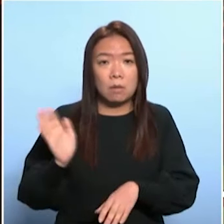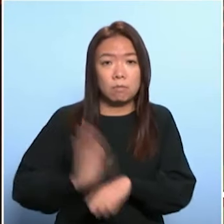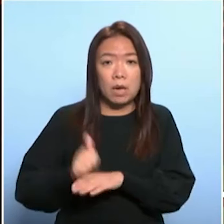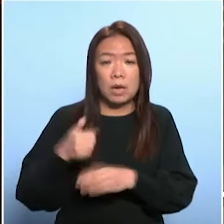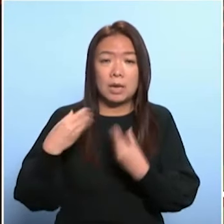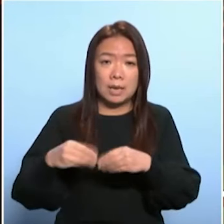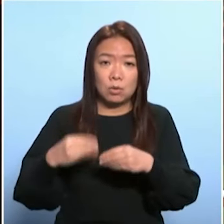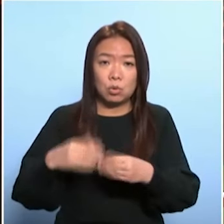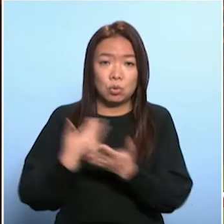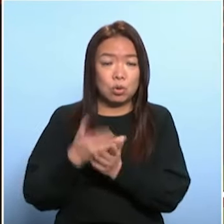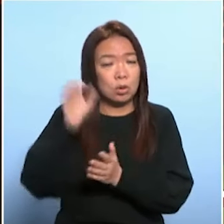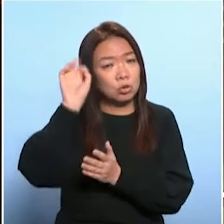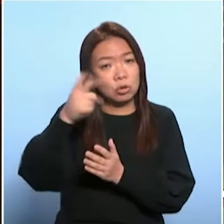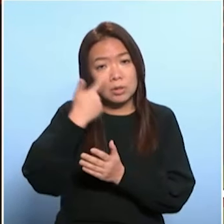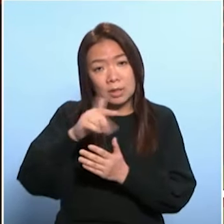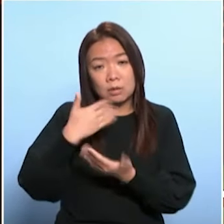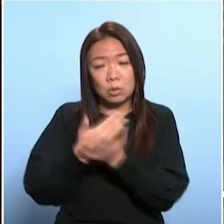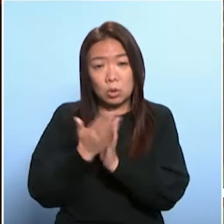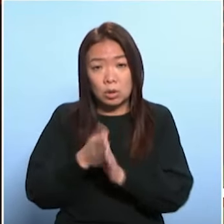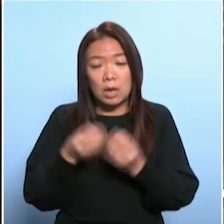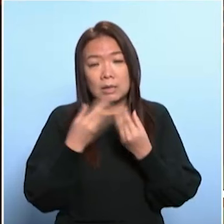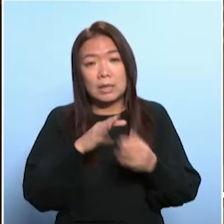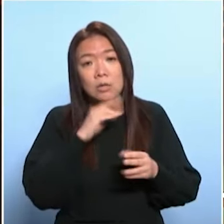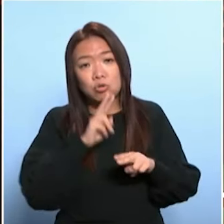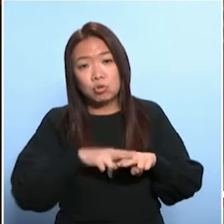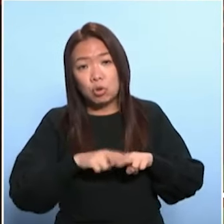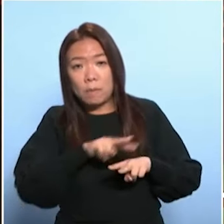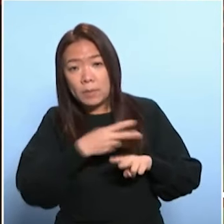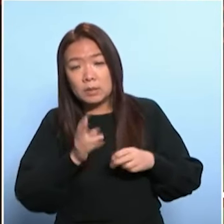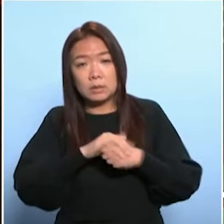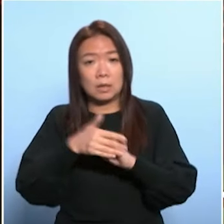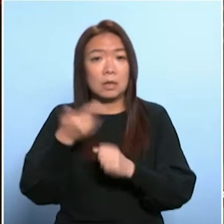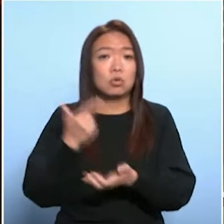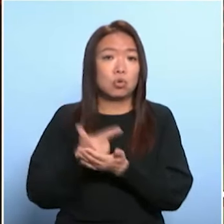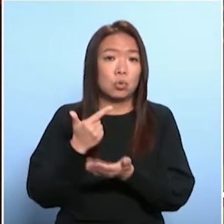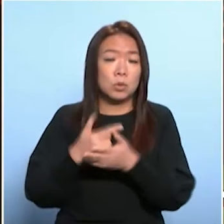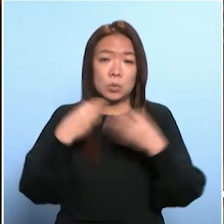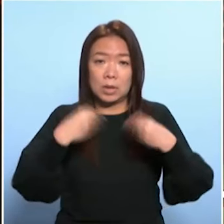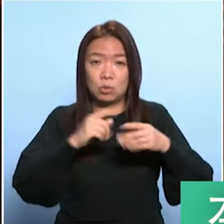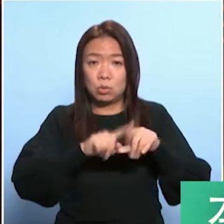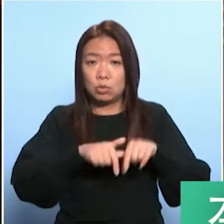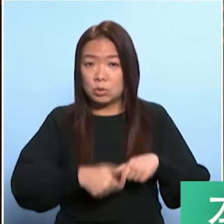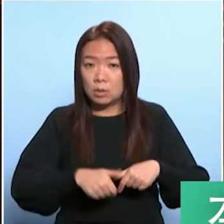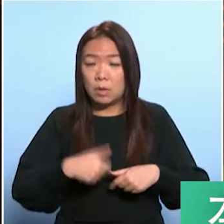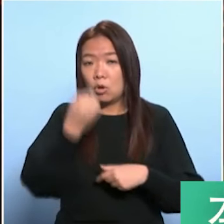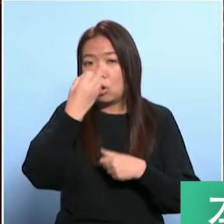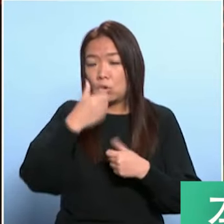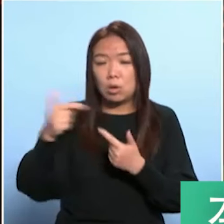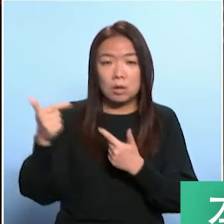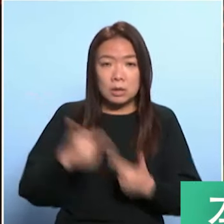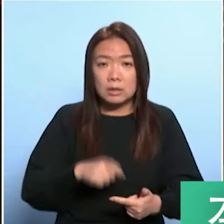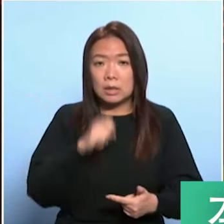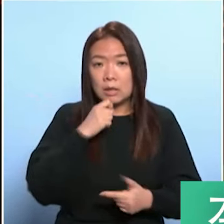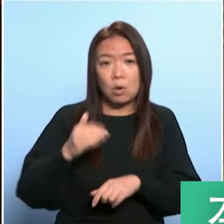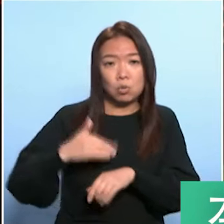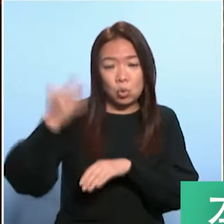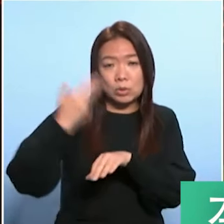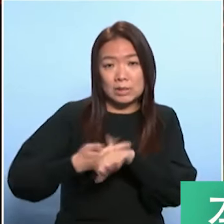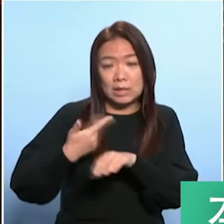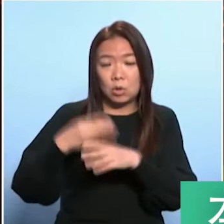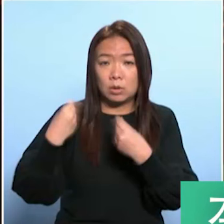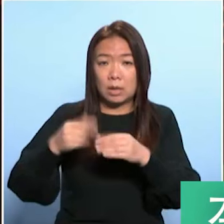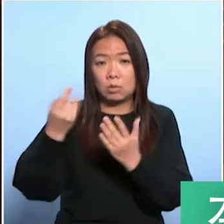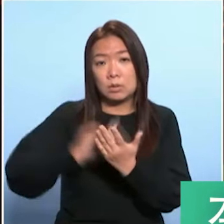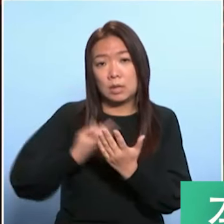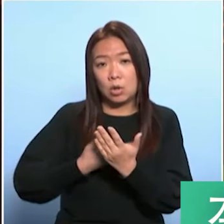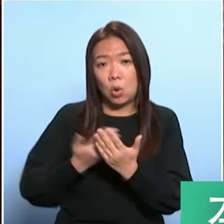資源和創新要素，使中國成為世界重要的教育中心。本港素來是擁有高質量的教育制